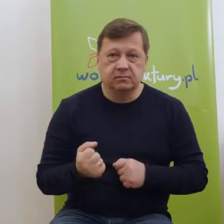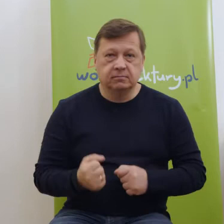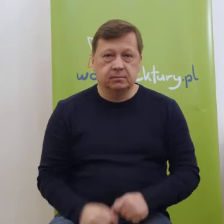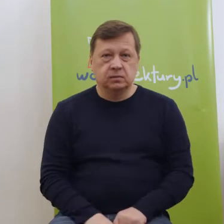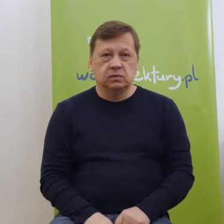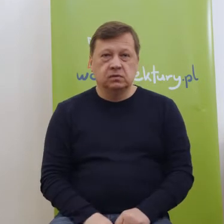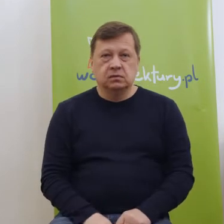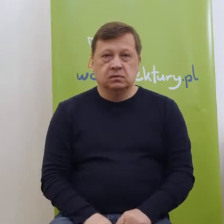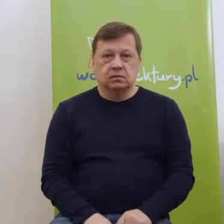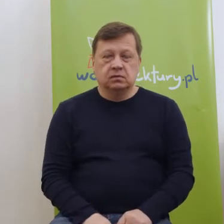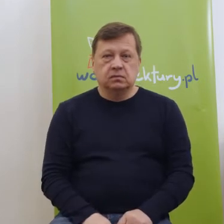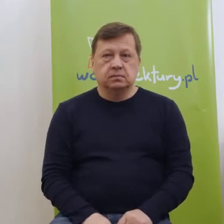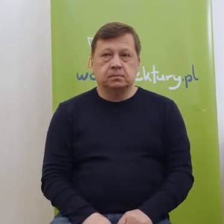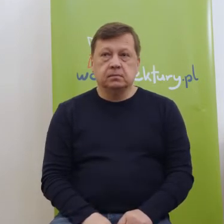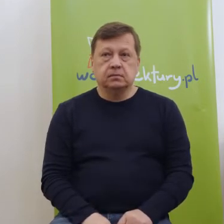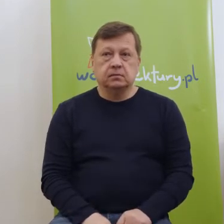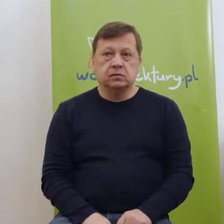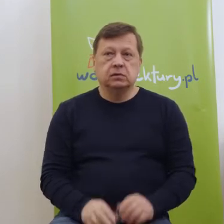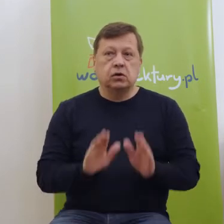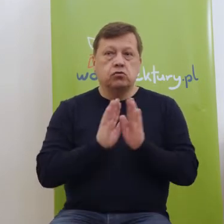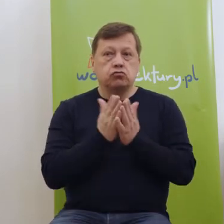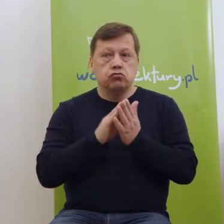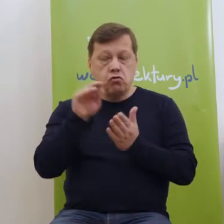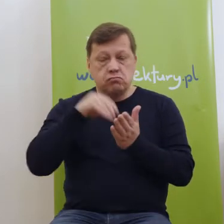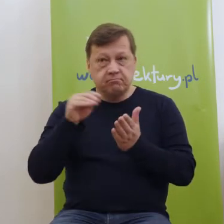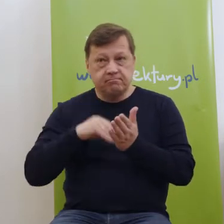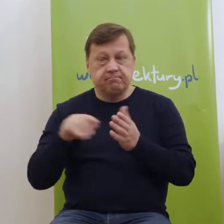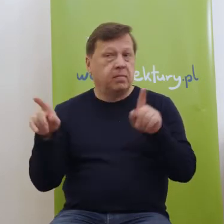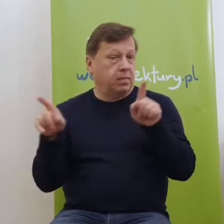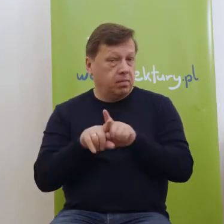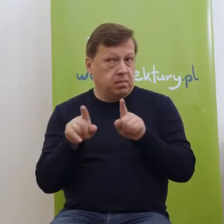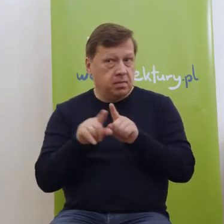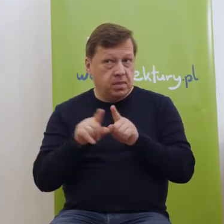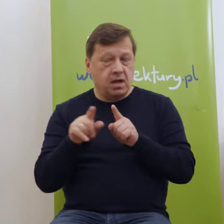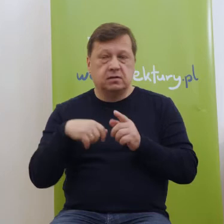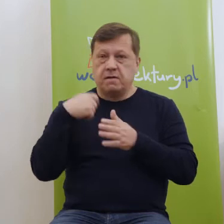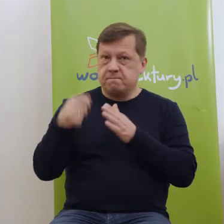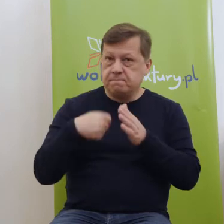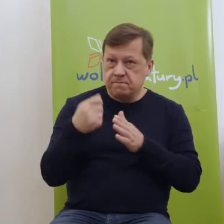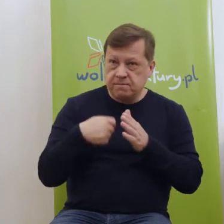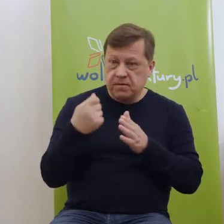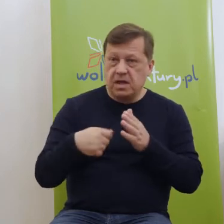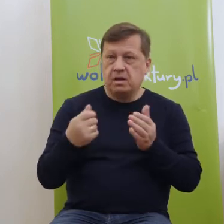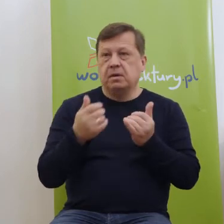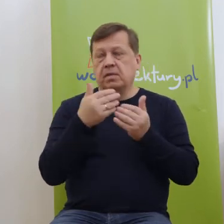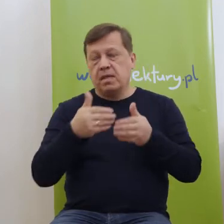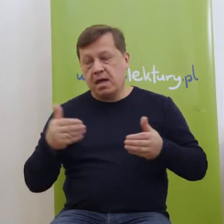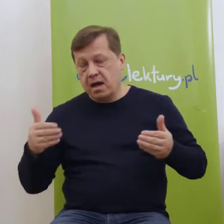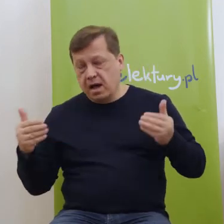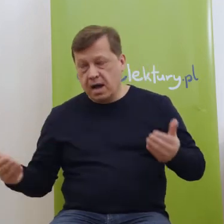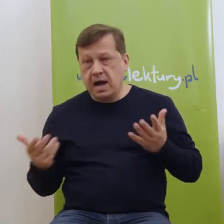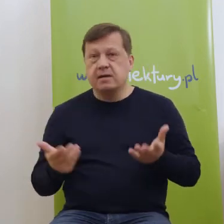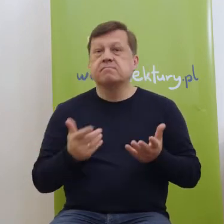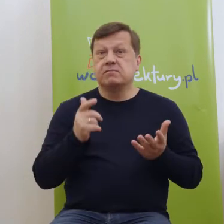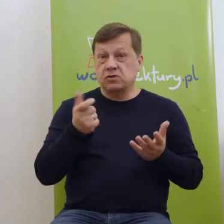z literackiego punktu widzenia też. I z każdego, i z filmowego, i z literackiego, i z teatralnego punktu widzenia po